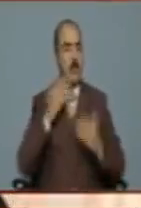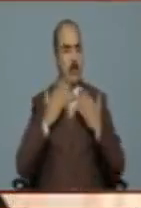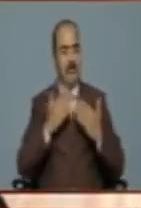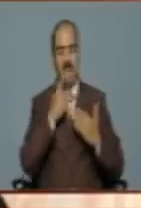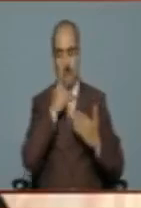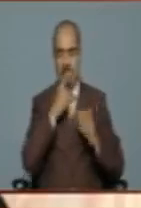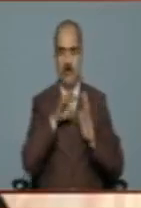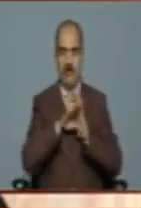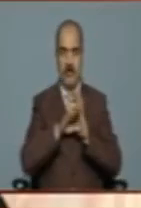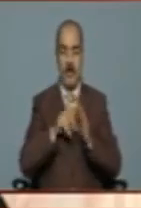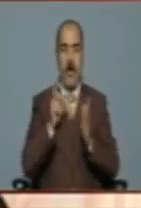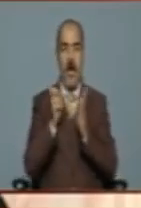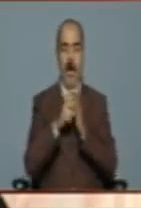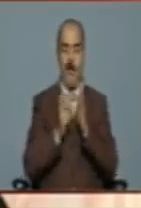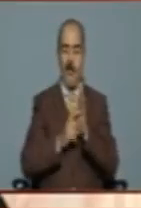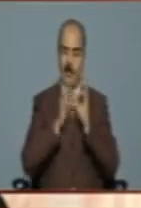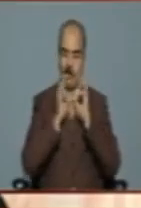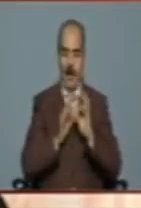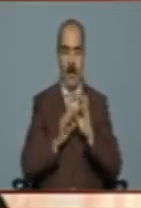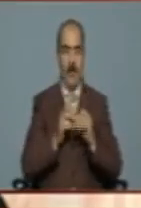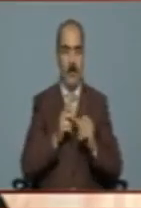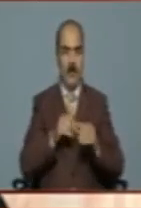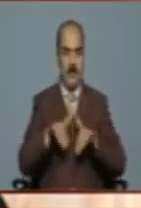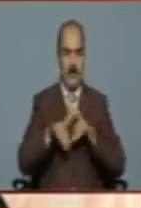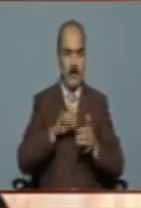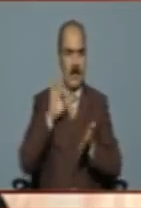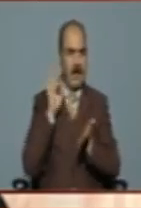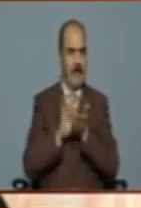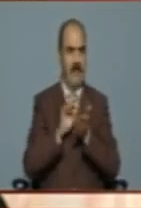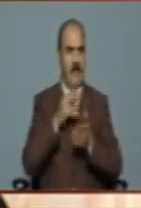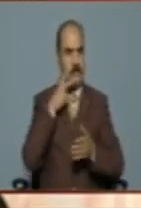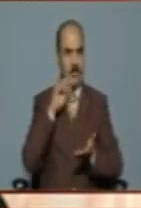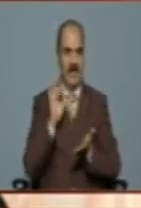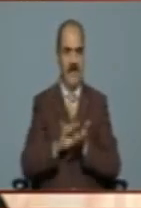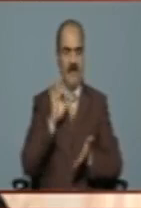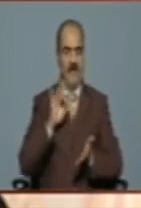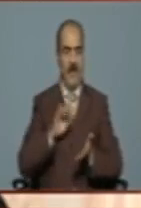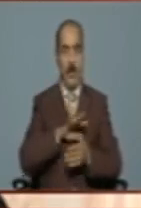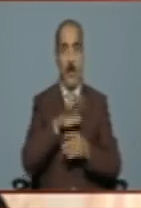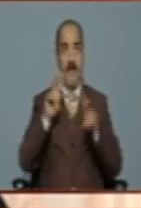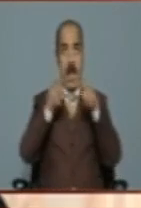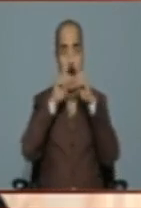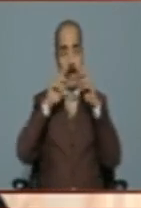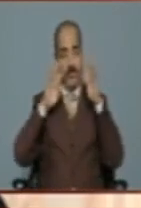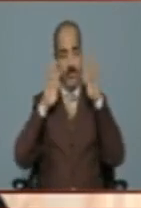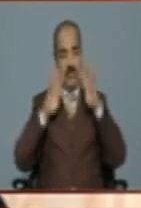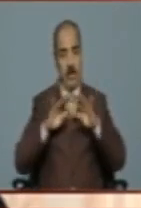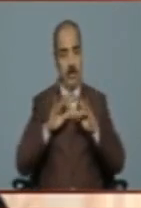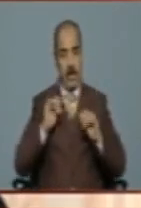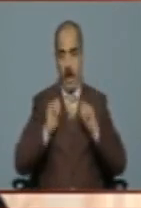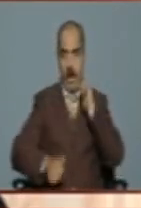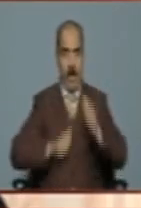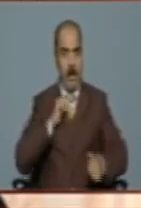بصحيح القانون دون أي تجاوز، ورأى فيه العالم مشاركة